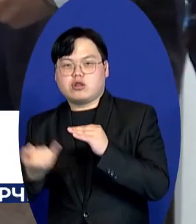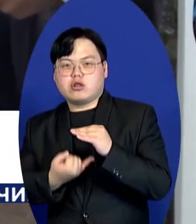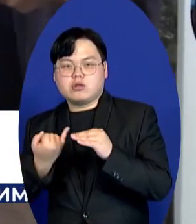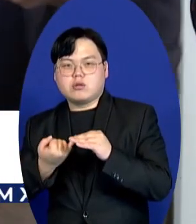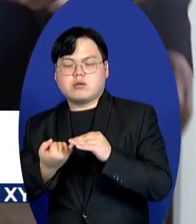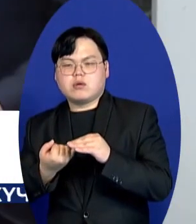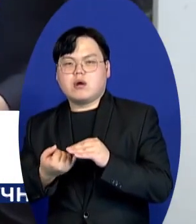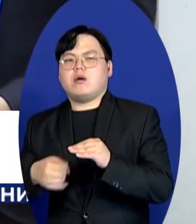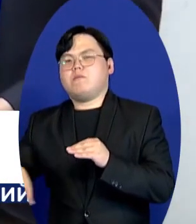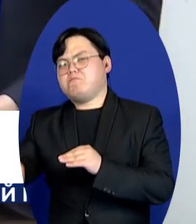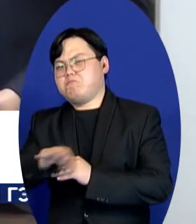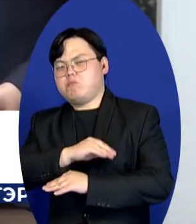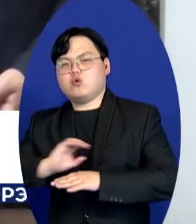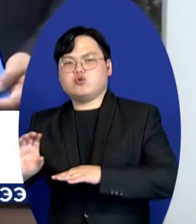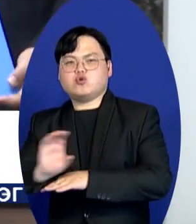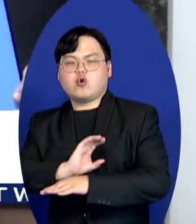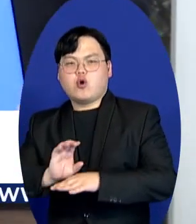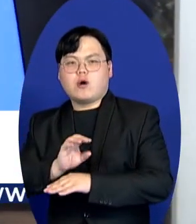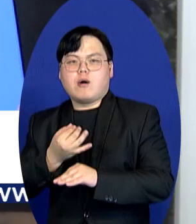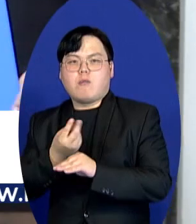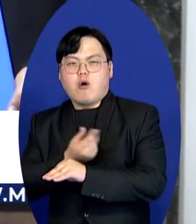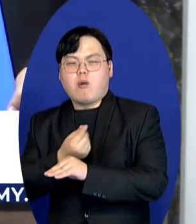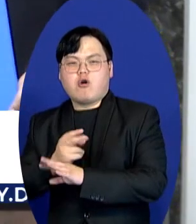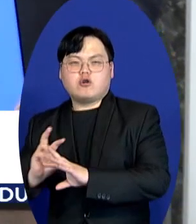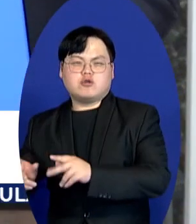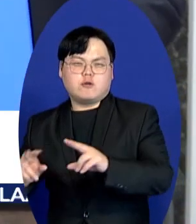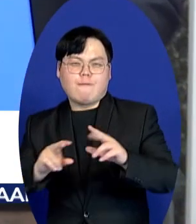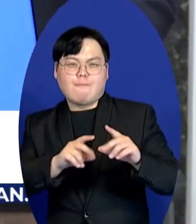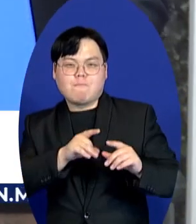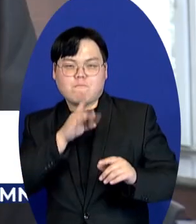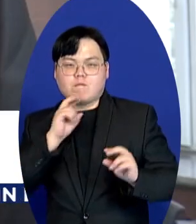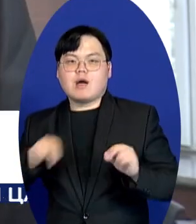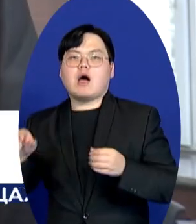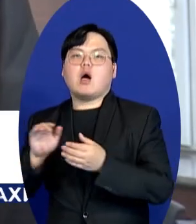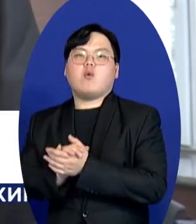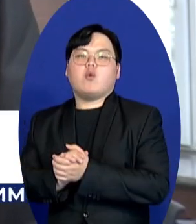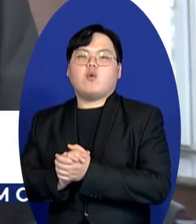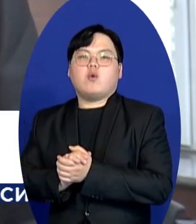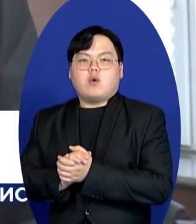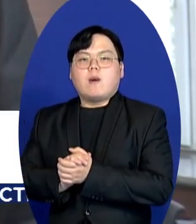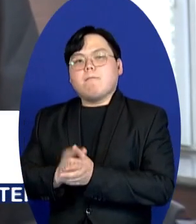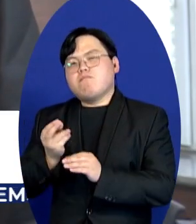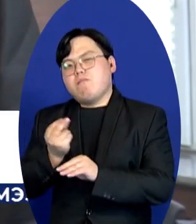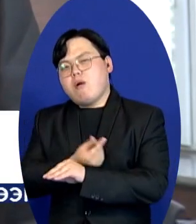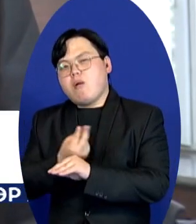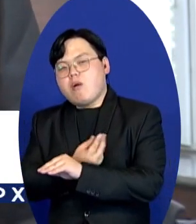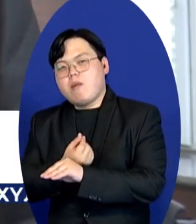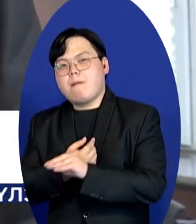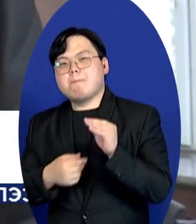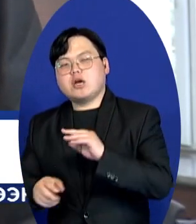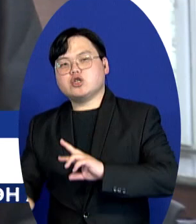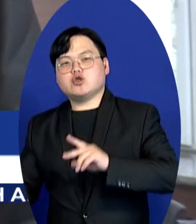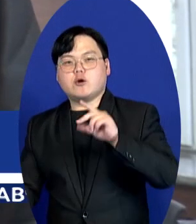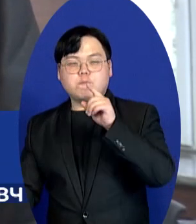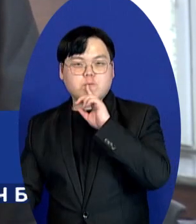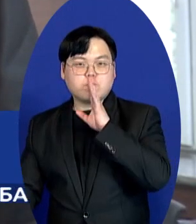түргэн тусламжийн машинд парк шинжилэл хийхээр болж энэ гар юусхийг зурж байна. Бүт машины түргэн тусламжийн парк шинжилэлт